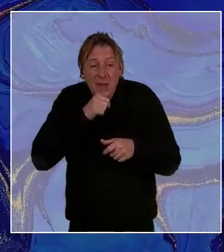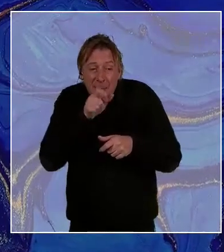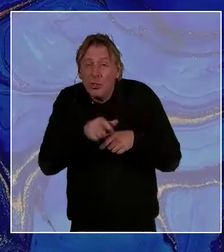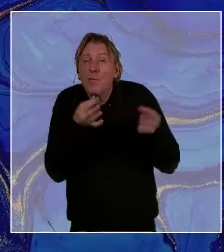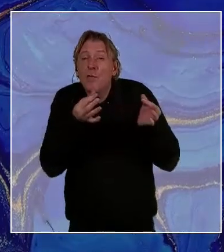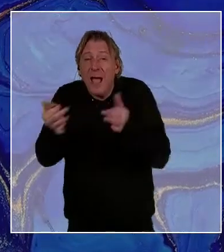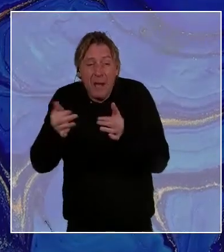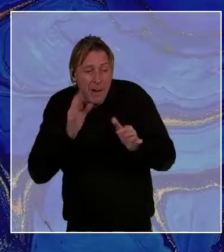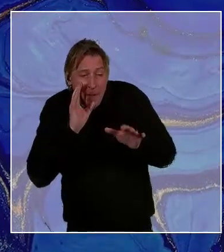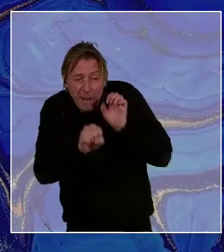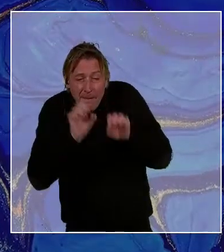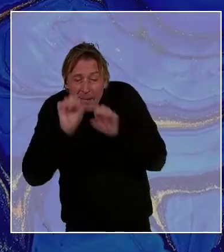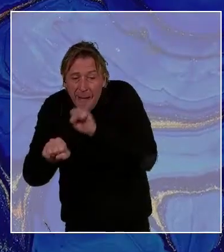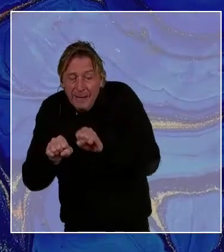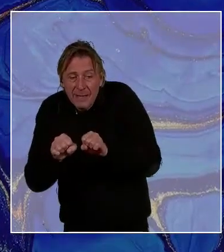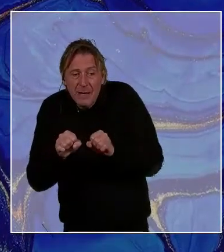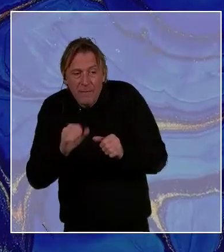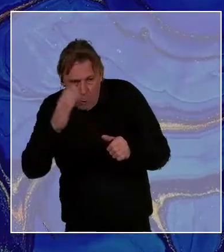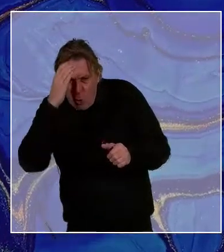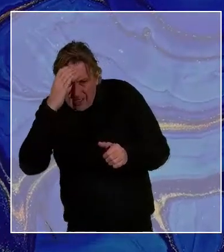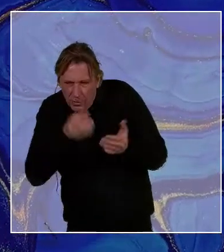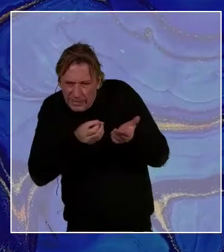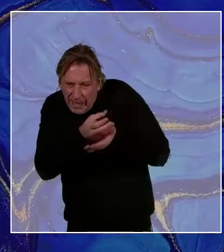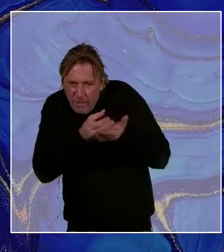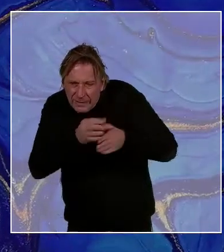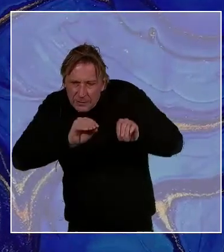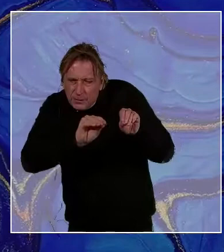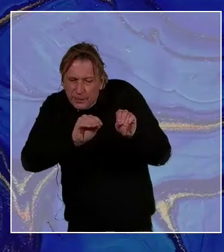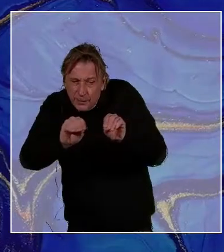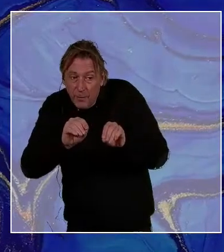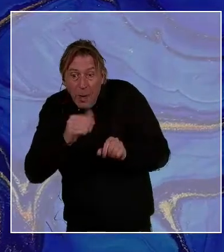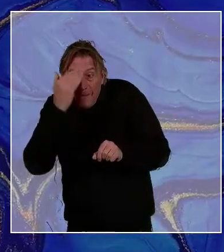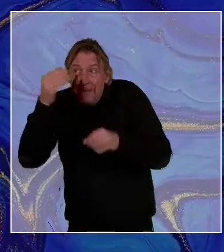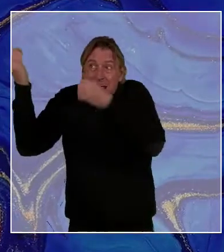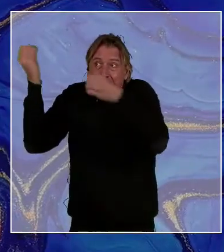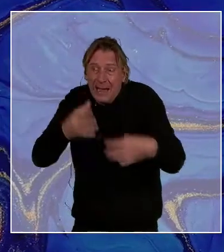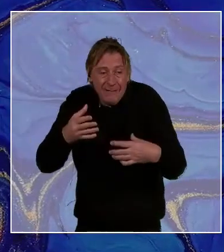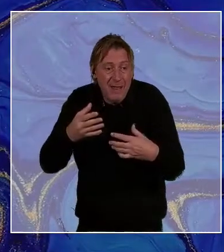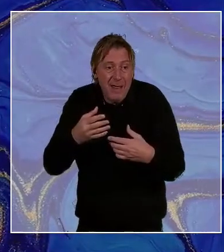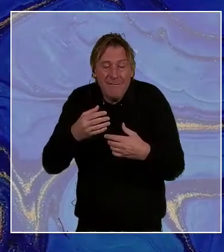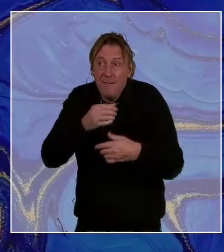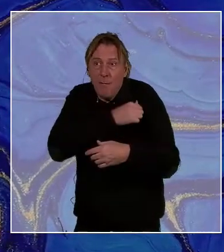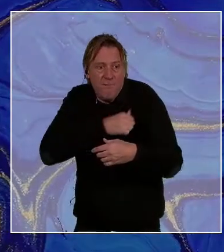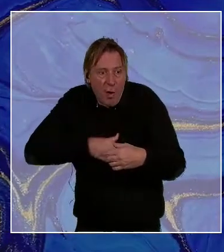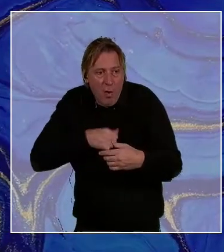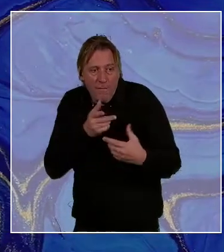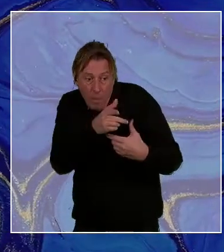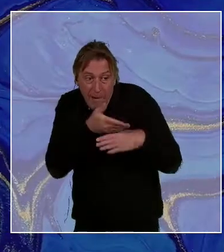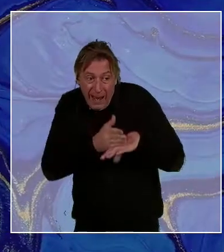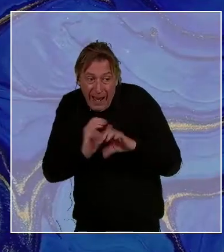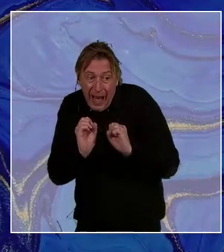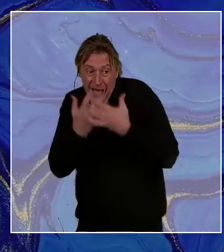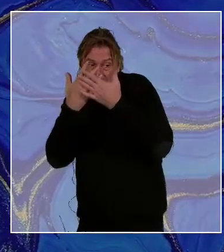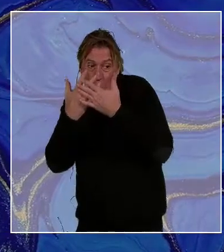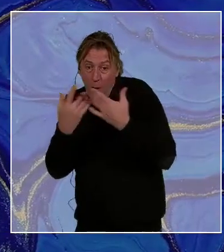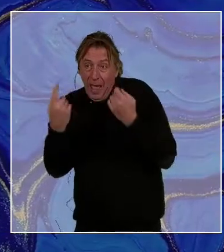leur fournir le savoir nécessaire, les connaissances qui leur permettront de réagir en cas d'événement extrême. Quelles sont les